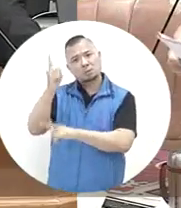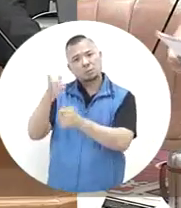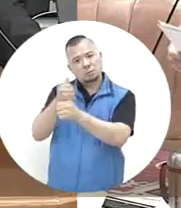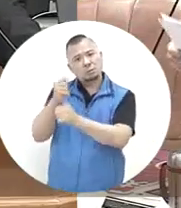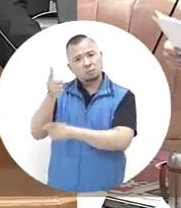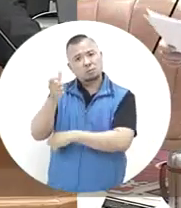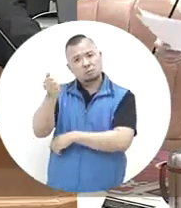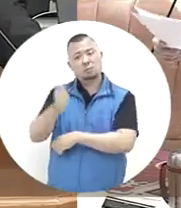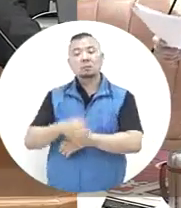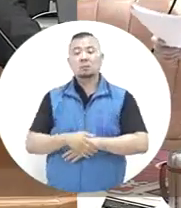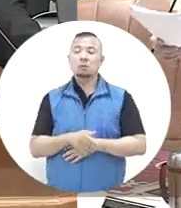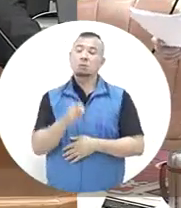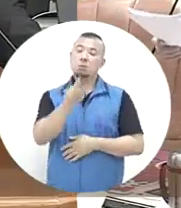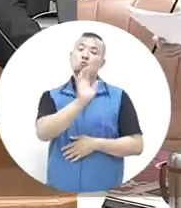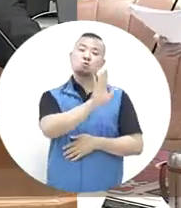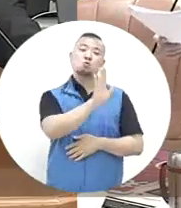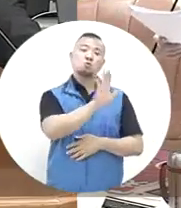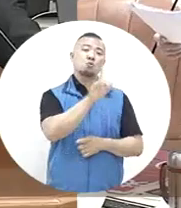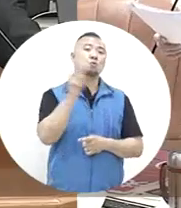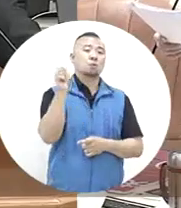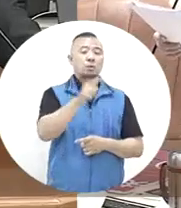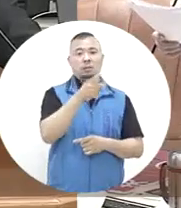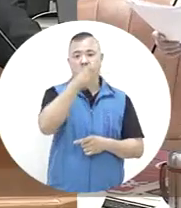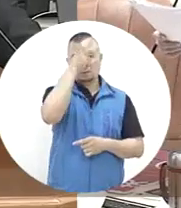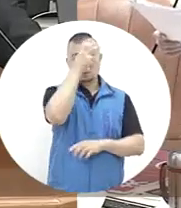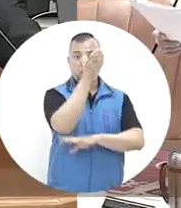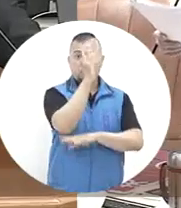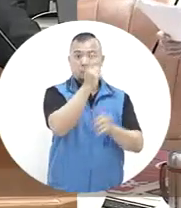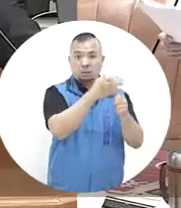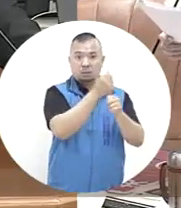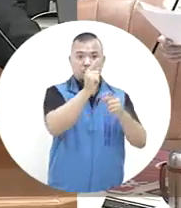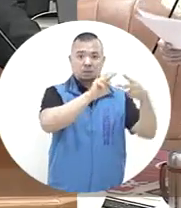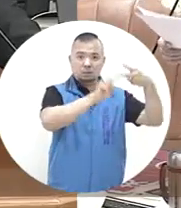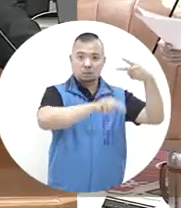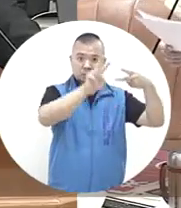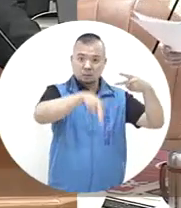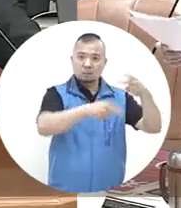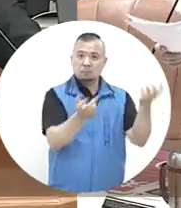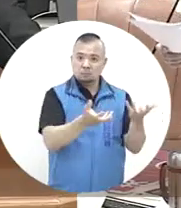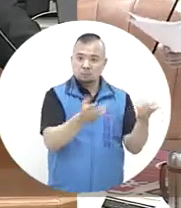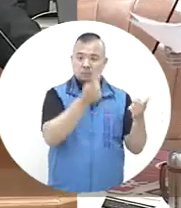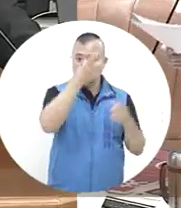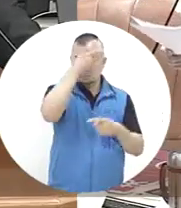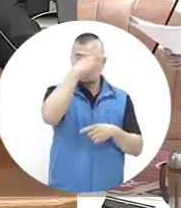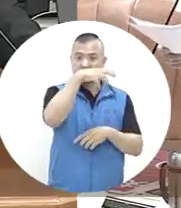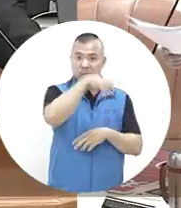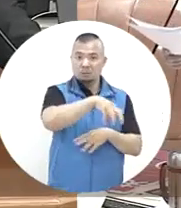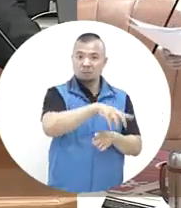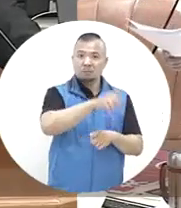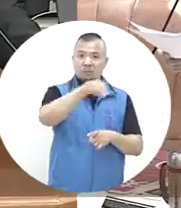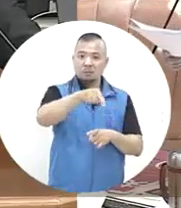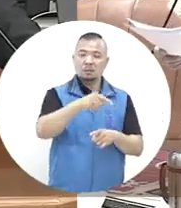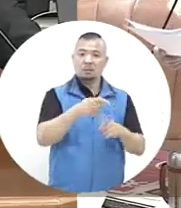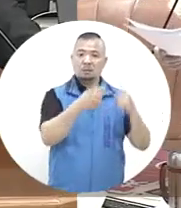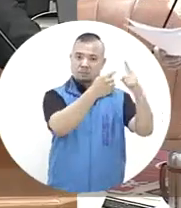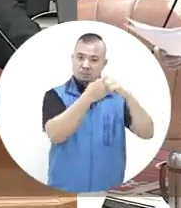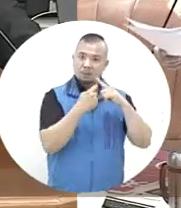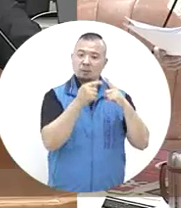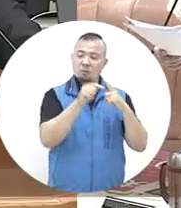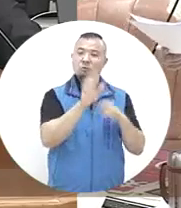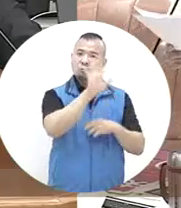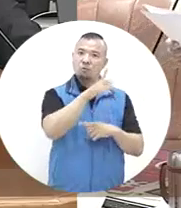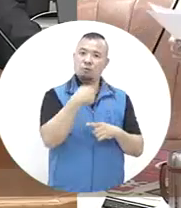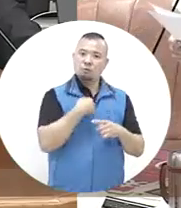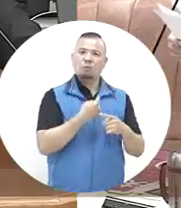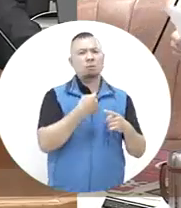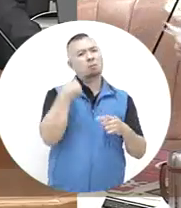啊。警政署的刑事警察局都有派人到现场来，我都给他感谢跟肯定啊，每一个我都有认